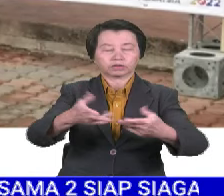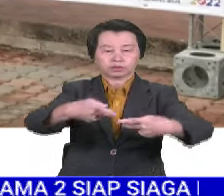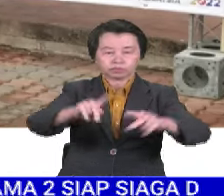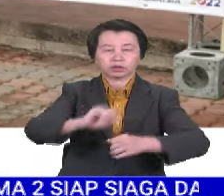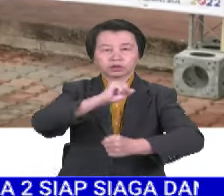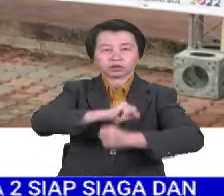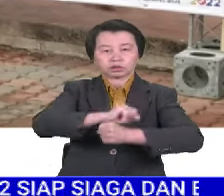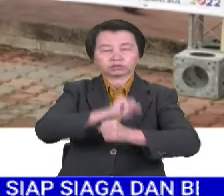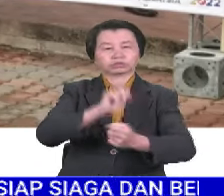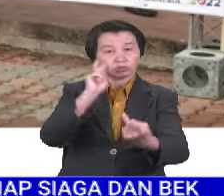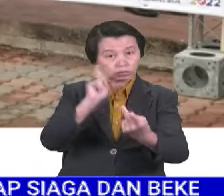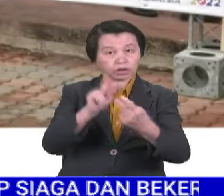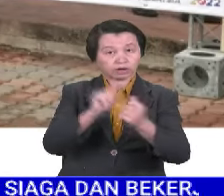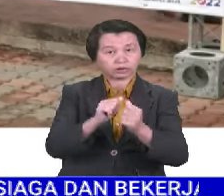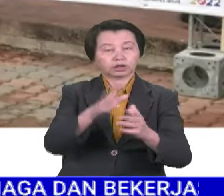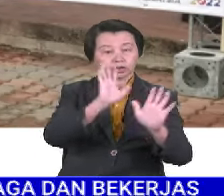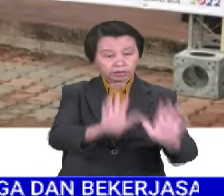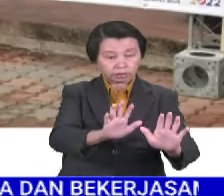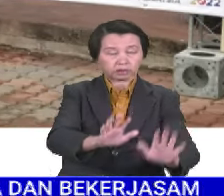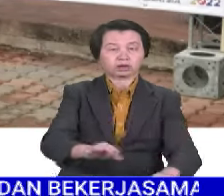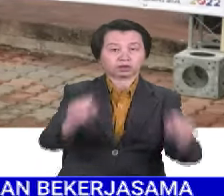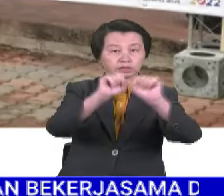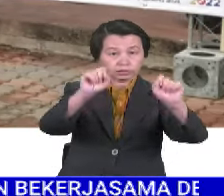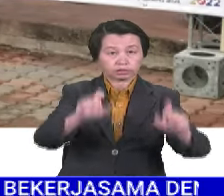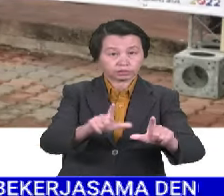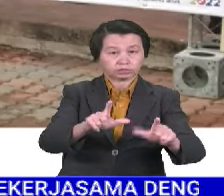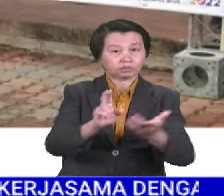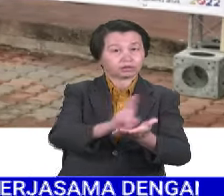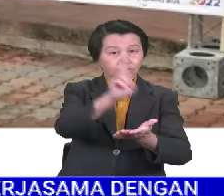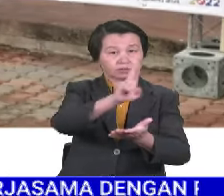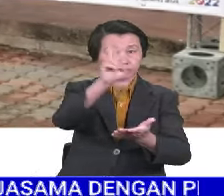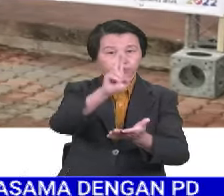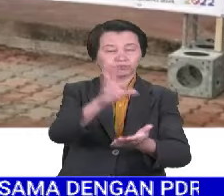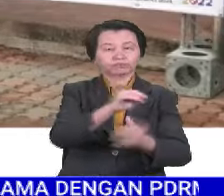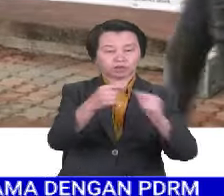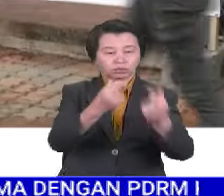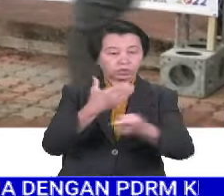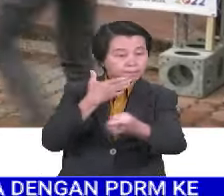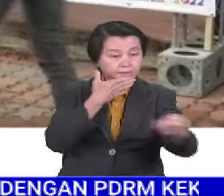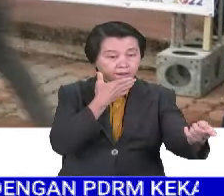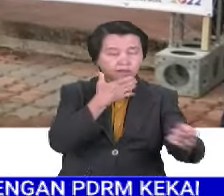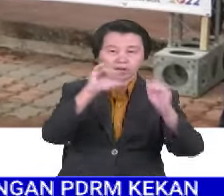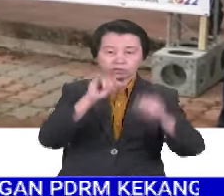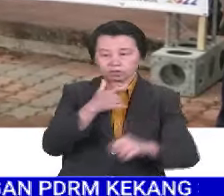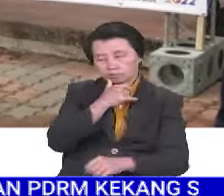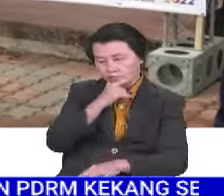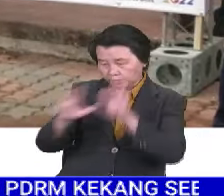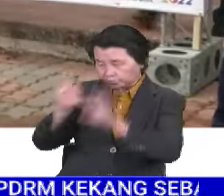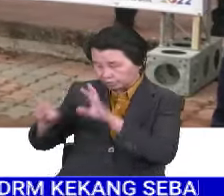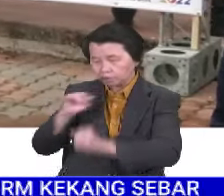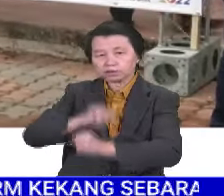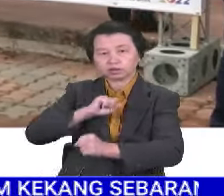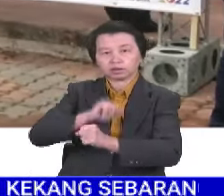pekerjaan yang bersesuaian dengan kelayakan golongan belia. Pada masa sama, golongan belia juga dapat memilih pekerja